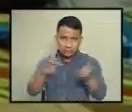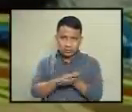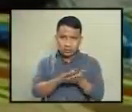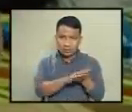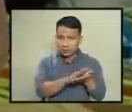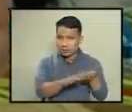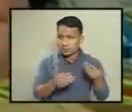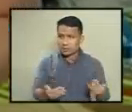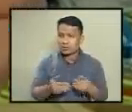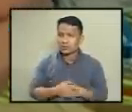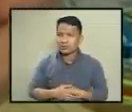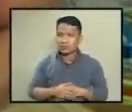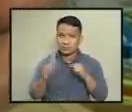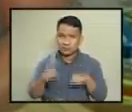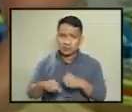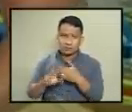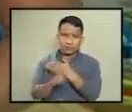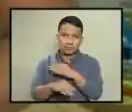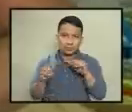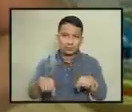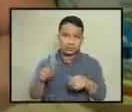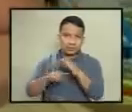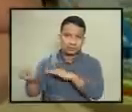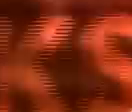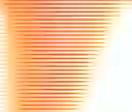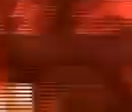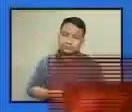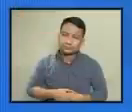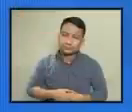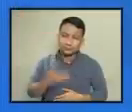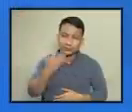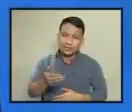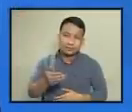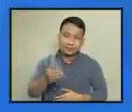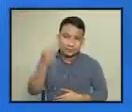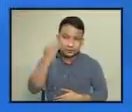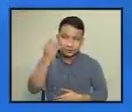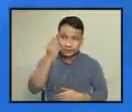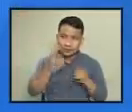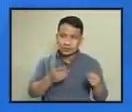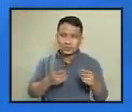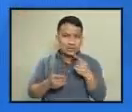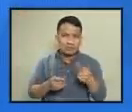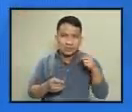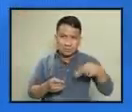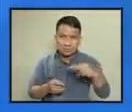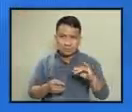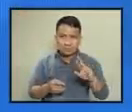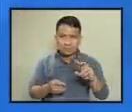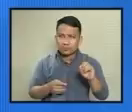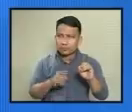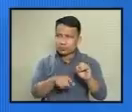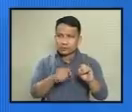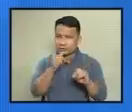sa kani-kanilang mga tahanan ay pwede na silang bumalik sa mga evacuation center. Iginiit naman ang PHIVOLCS na hindi